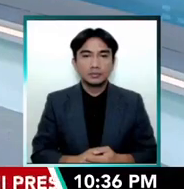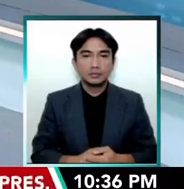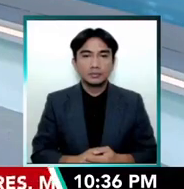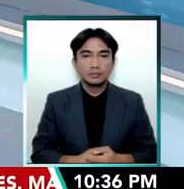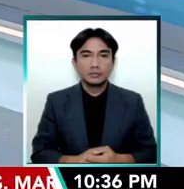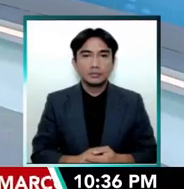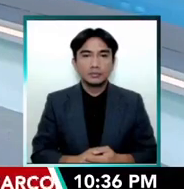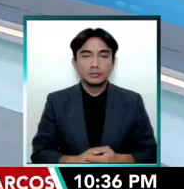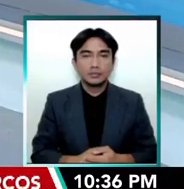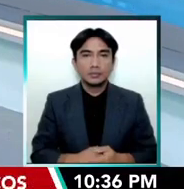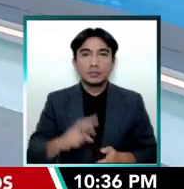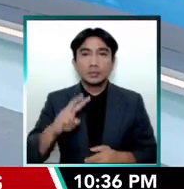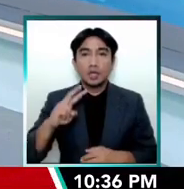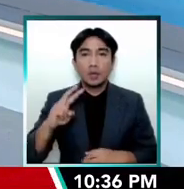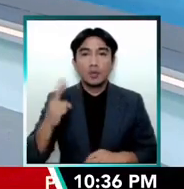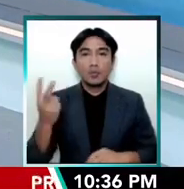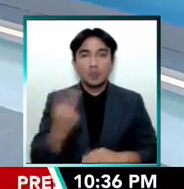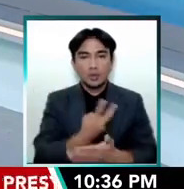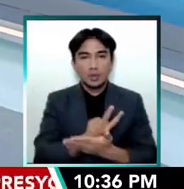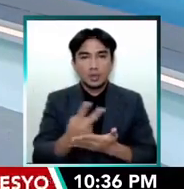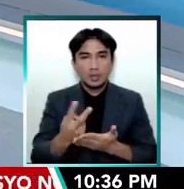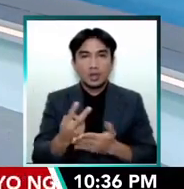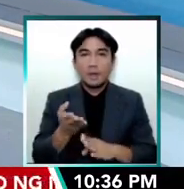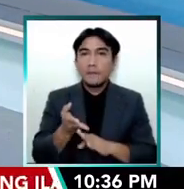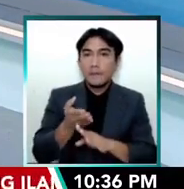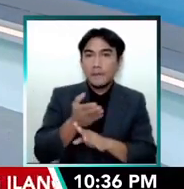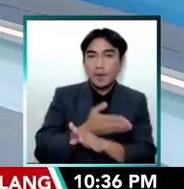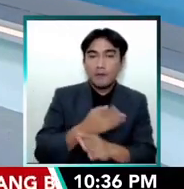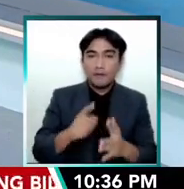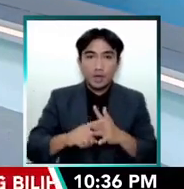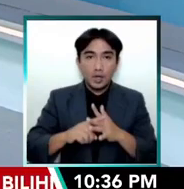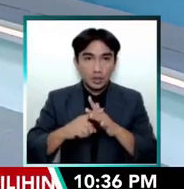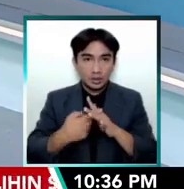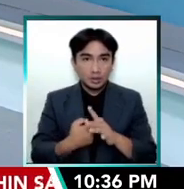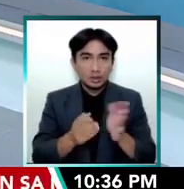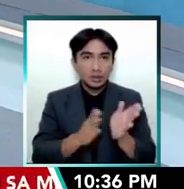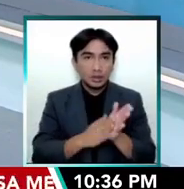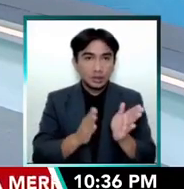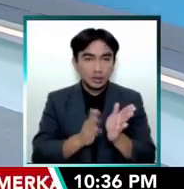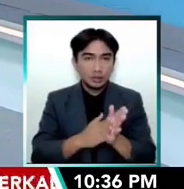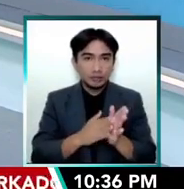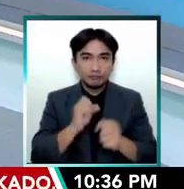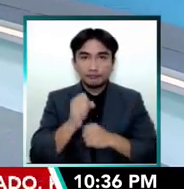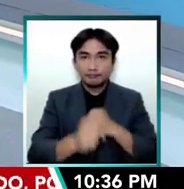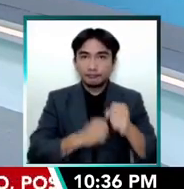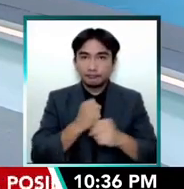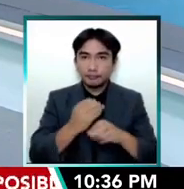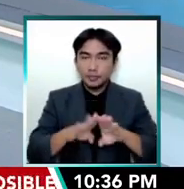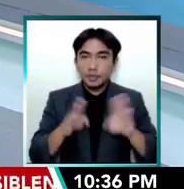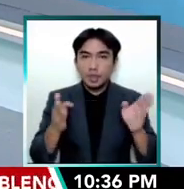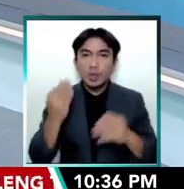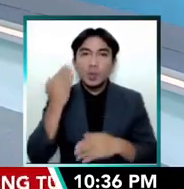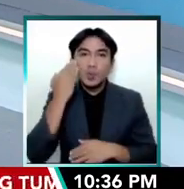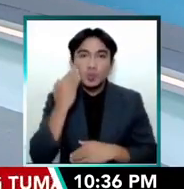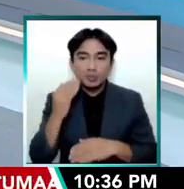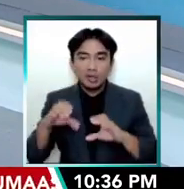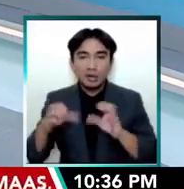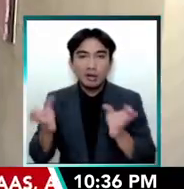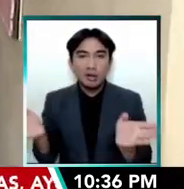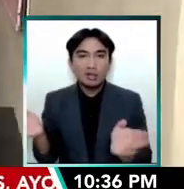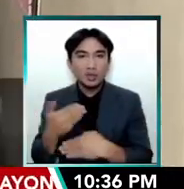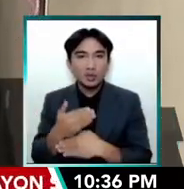bago ang pagsisimula ng panibagong school year, kulang pa rin ang mga classroom sa Metro Manila at Calabarzon. Ayon kay